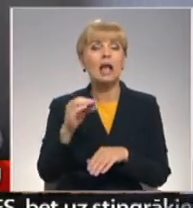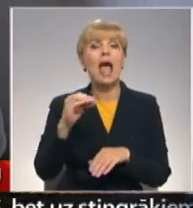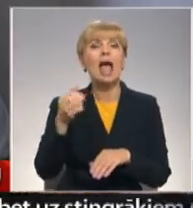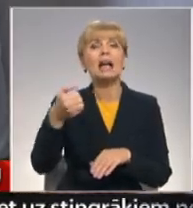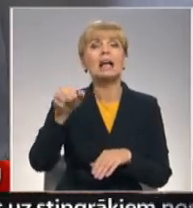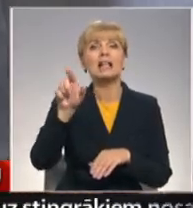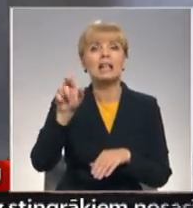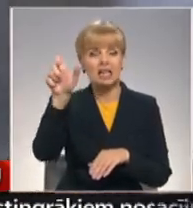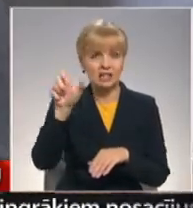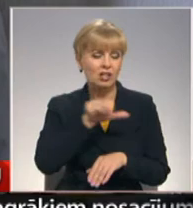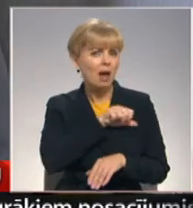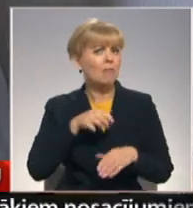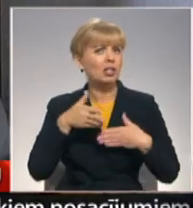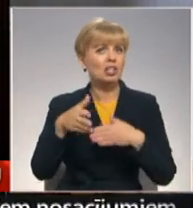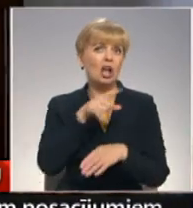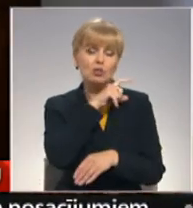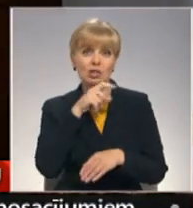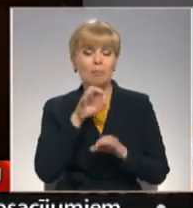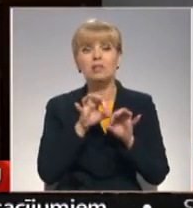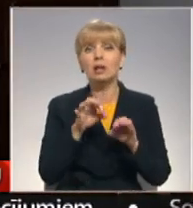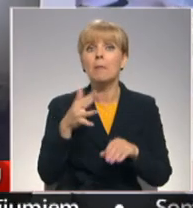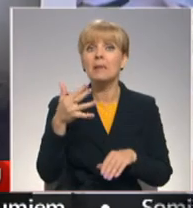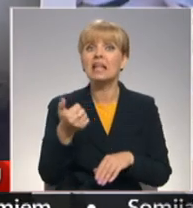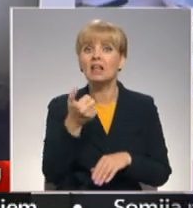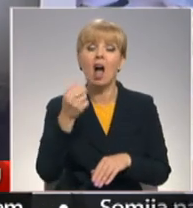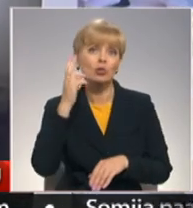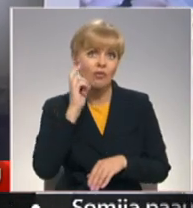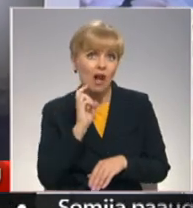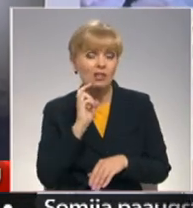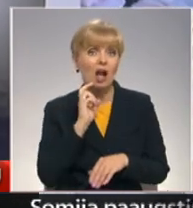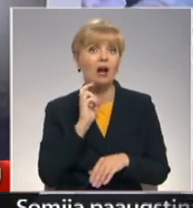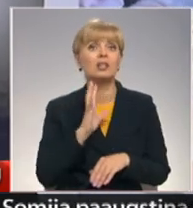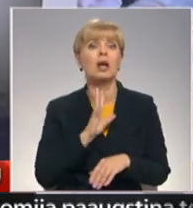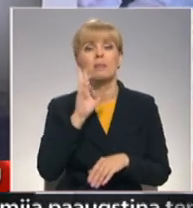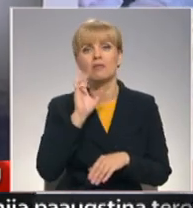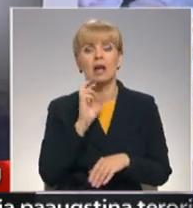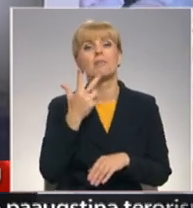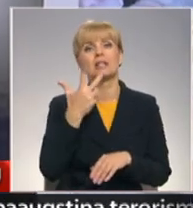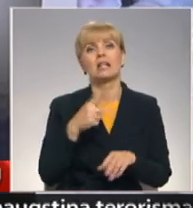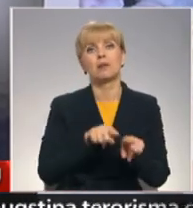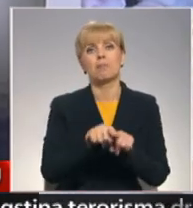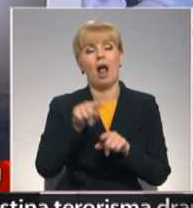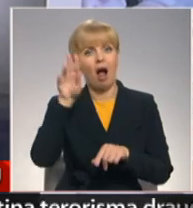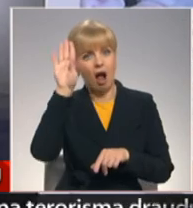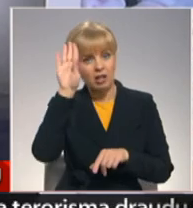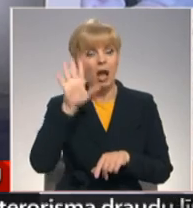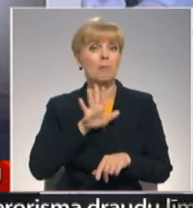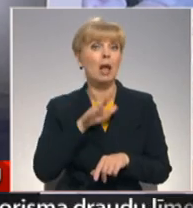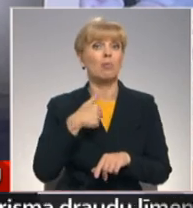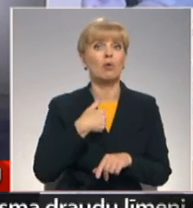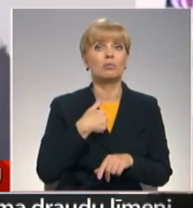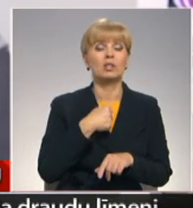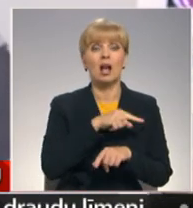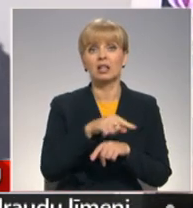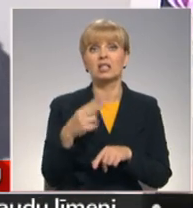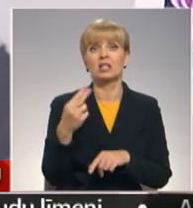Eglīts. Viņam pašam ceļš uz Sibīriju sāks 5 gadu vecumā. Vecākais bija no 3 brāļiem. Jo mums jau visi tie līdz